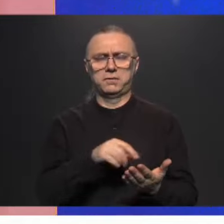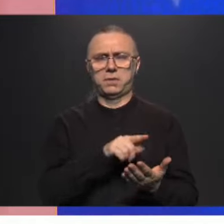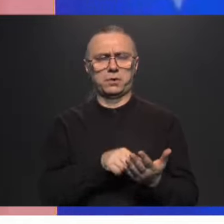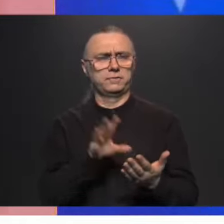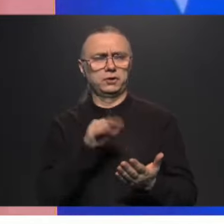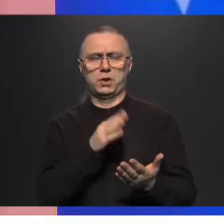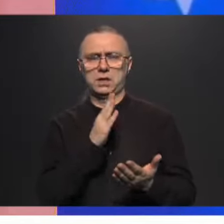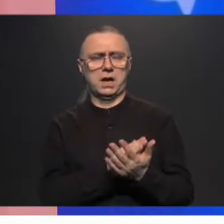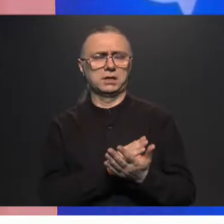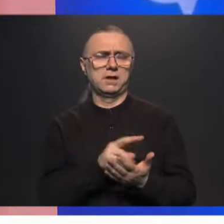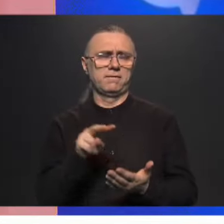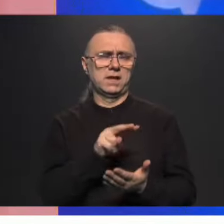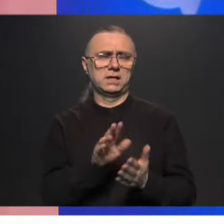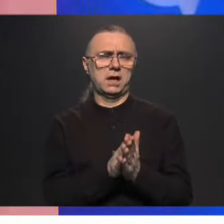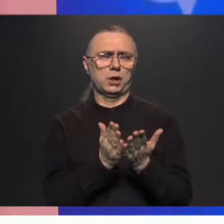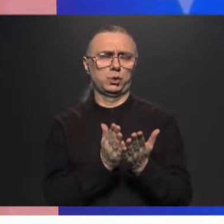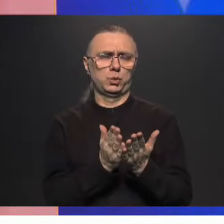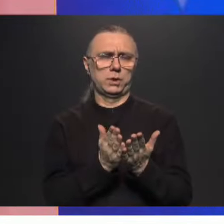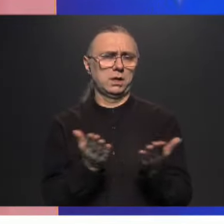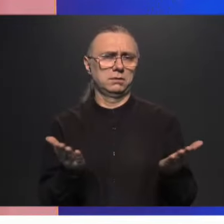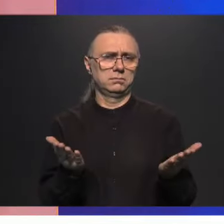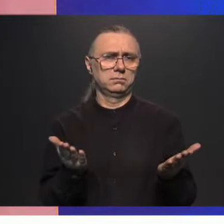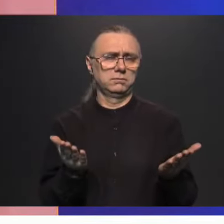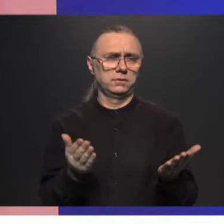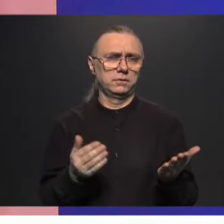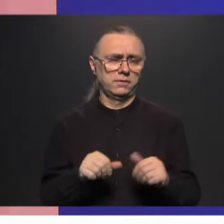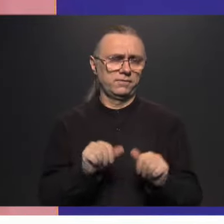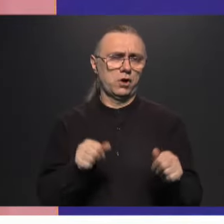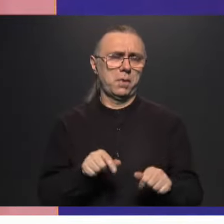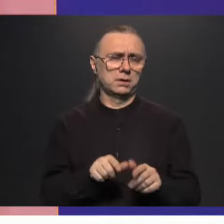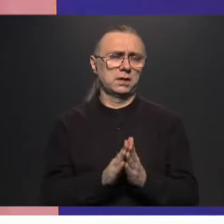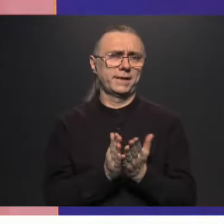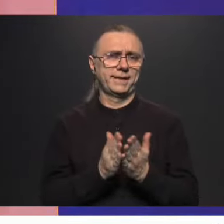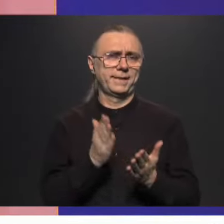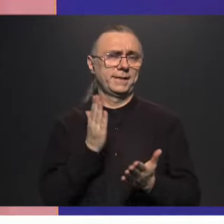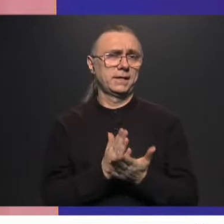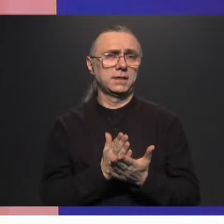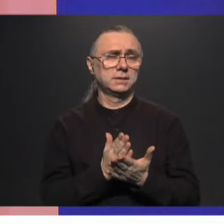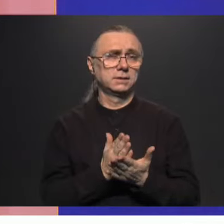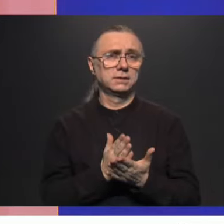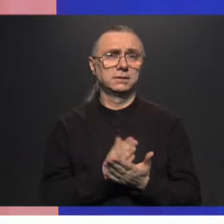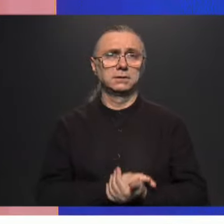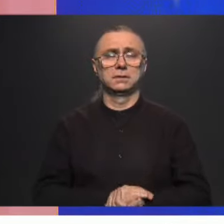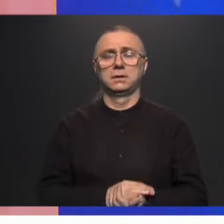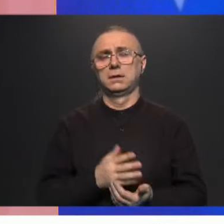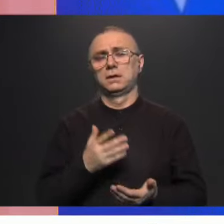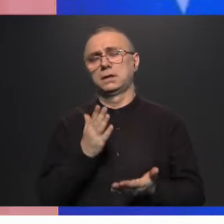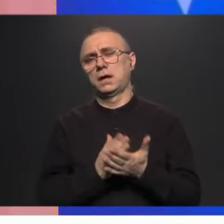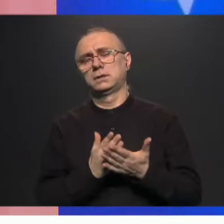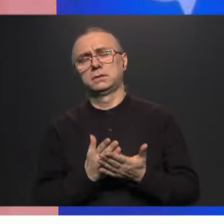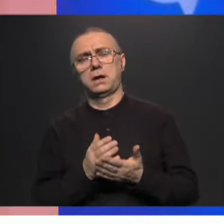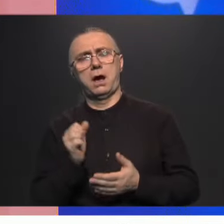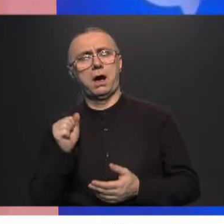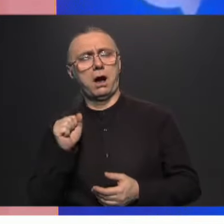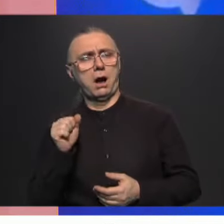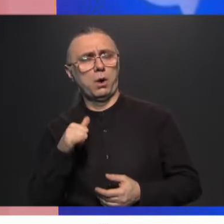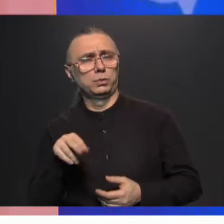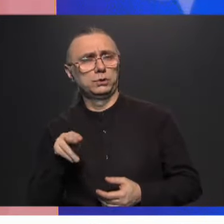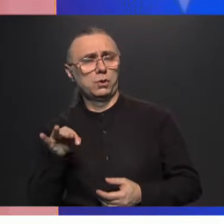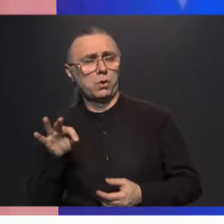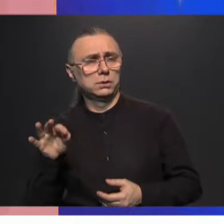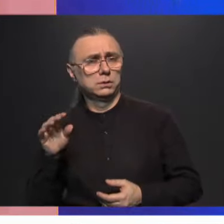в литературном формате, в формате книг, в формате где-то аудиозаписи каких-то есть.